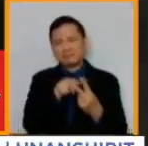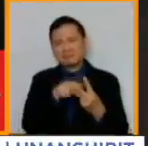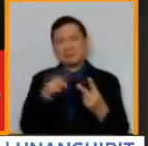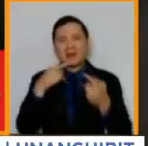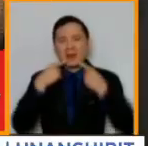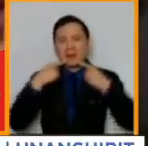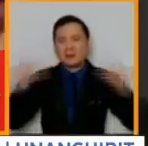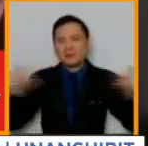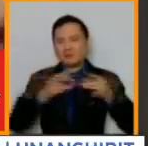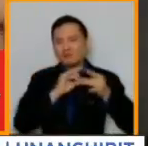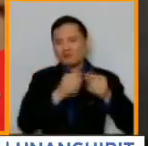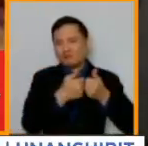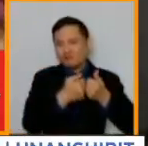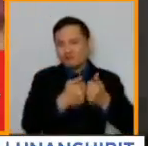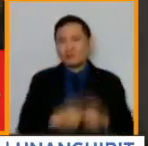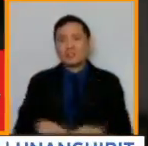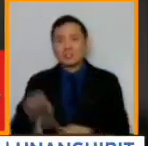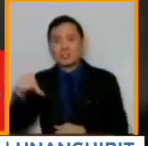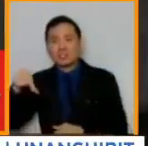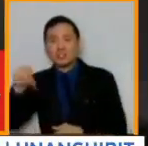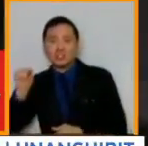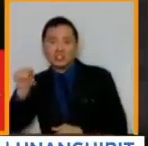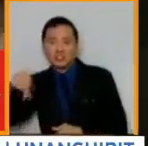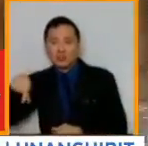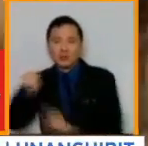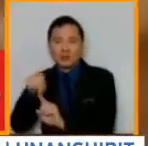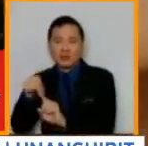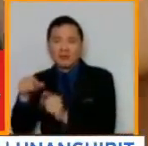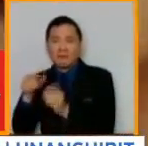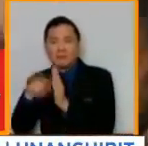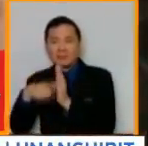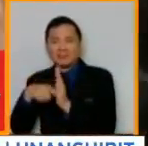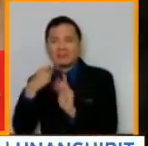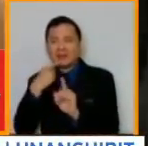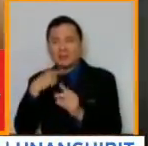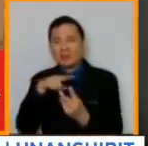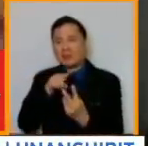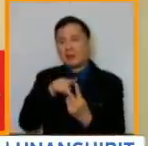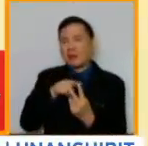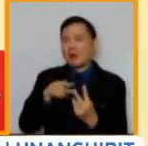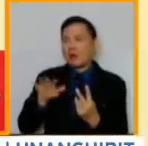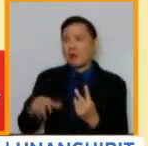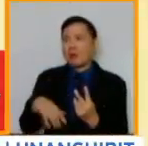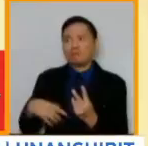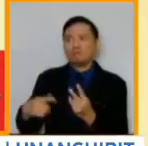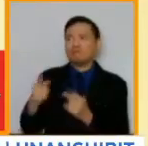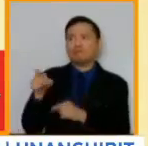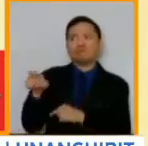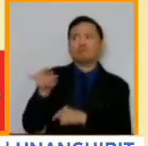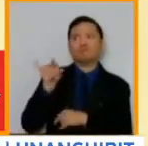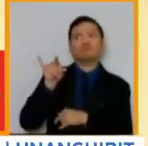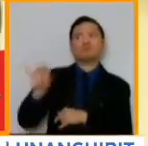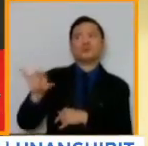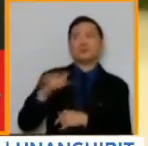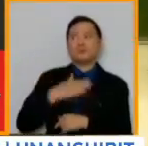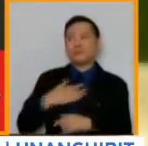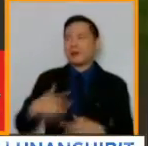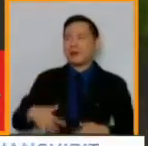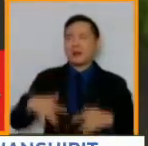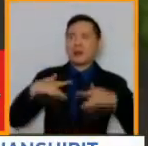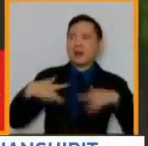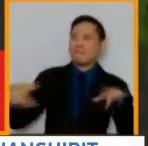A$AP Rocky na si Rihanna ang the one at love of his life. Congratulations, dalawa. Bagay